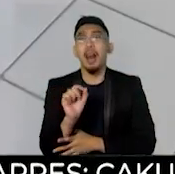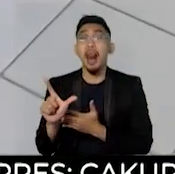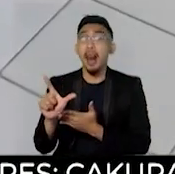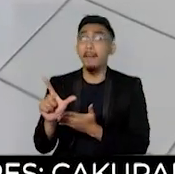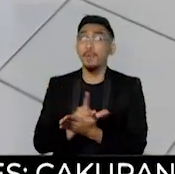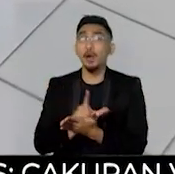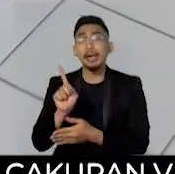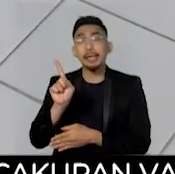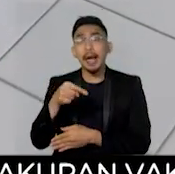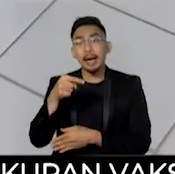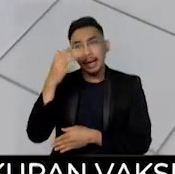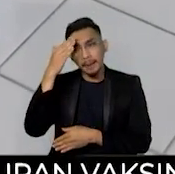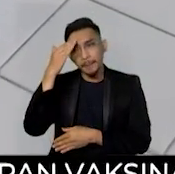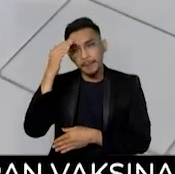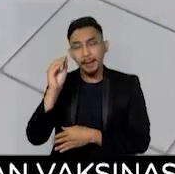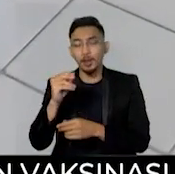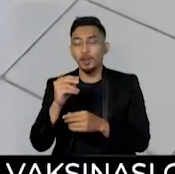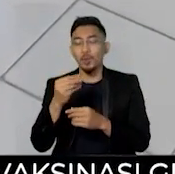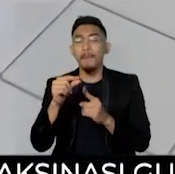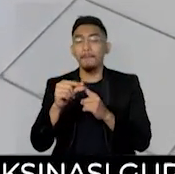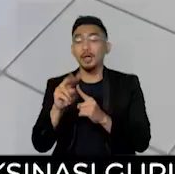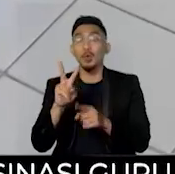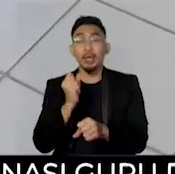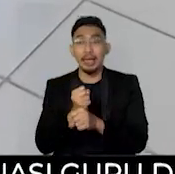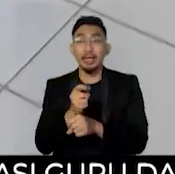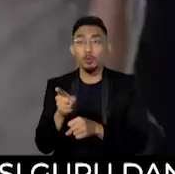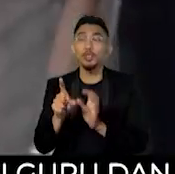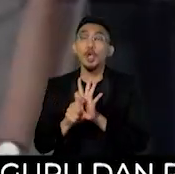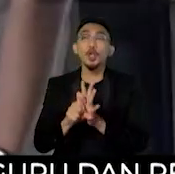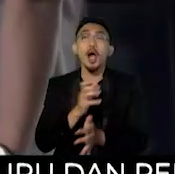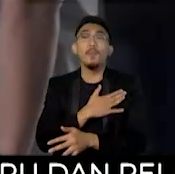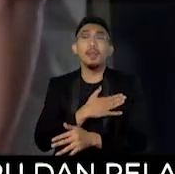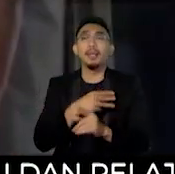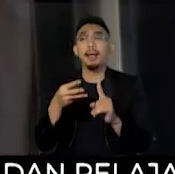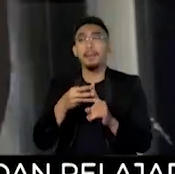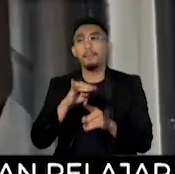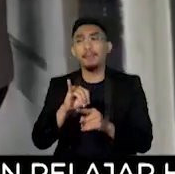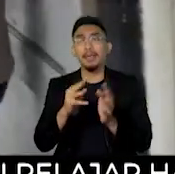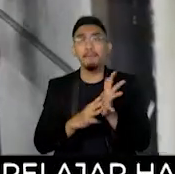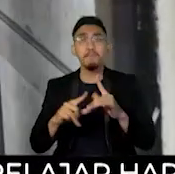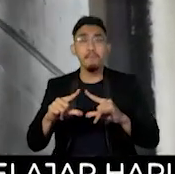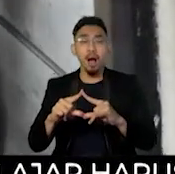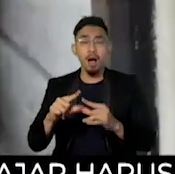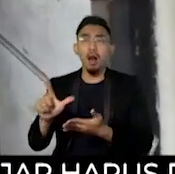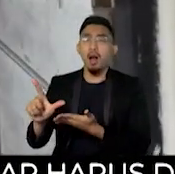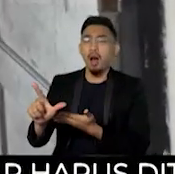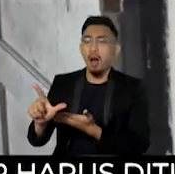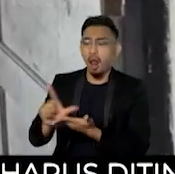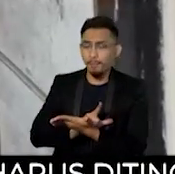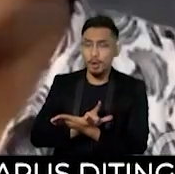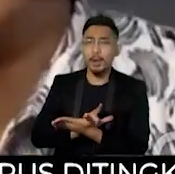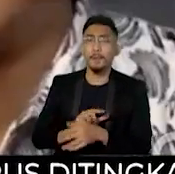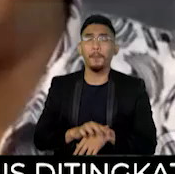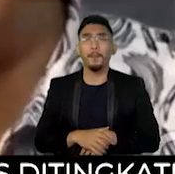P2G di berbagai daerah, seperti contoh di Kabupaten Bima, dan ini juga menambahkan apa yang disampaikan tadi oleh lapor